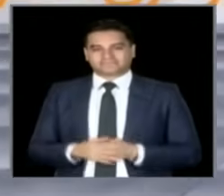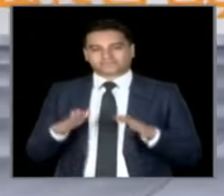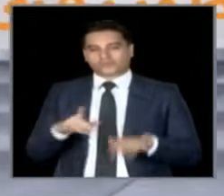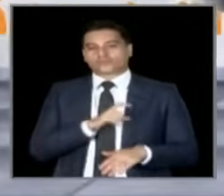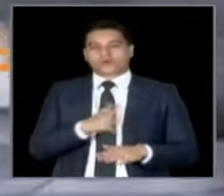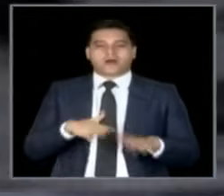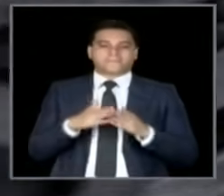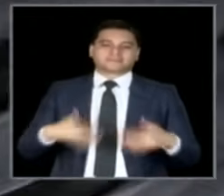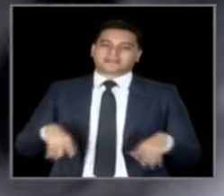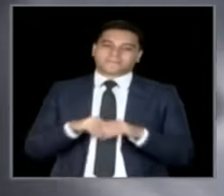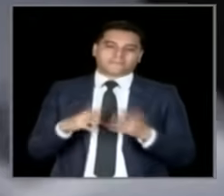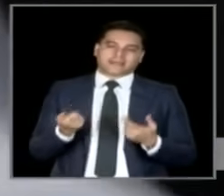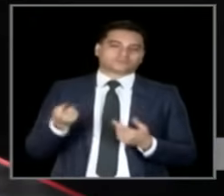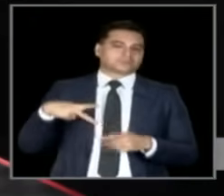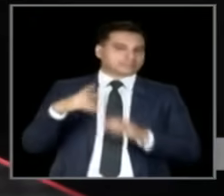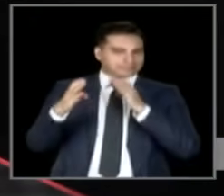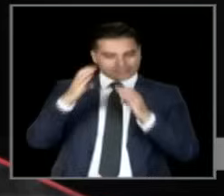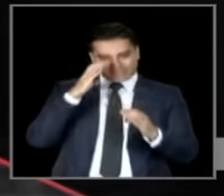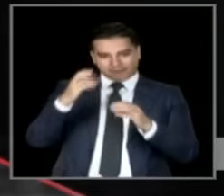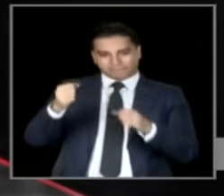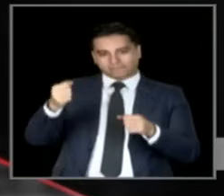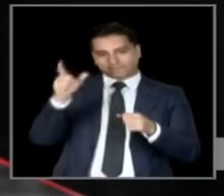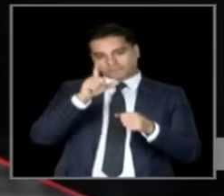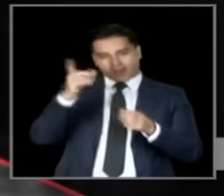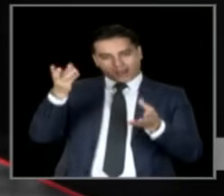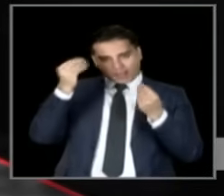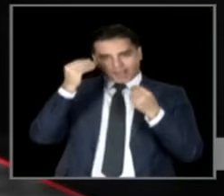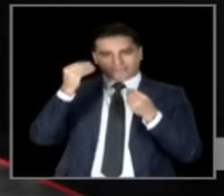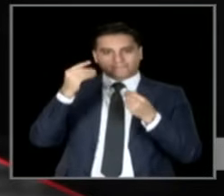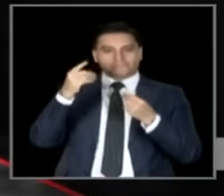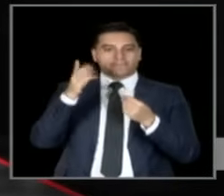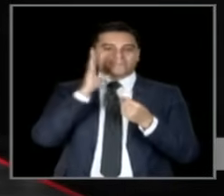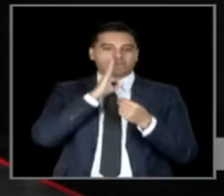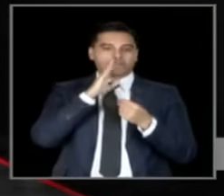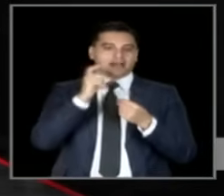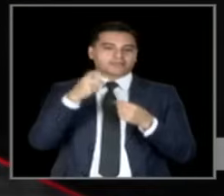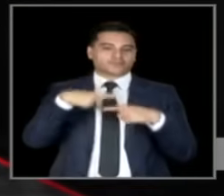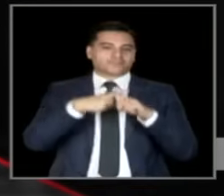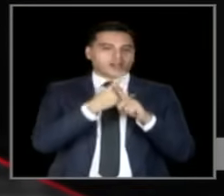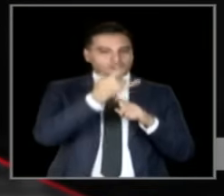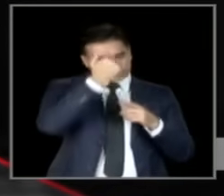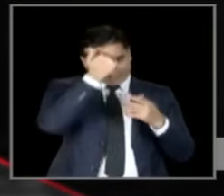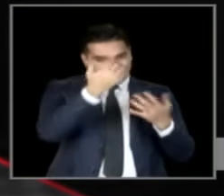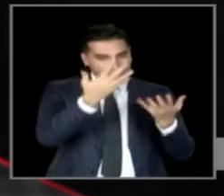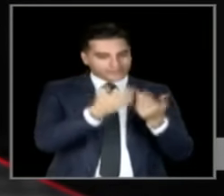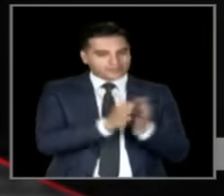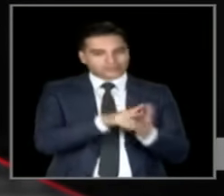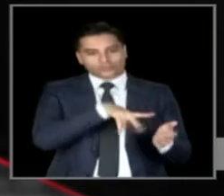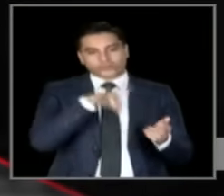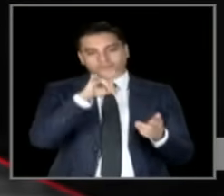يبقى طلاب مصر جمعوا 85 نقطة في فقرة العلم، وكل نقطة ب10,000 جنيه، بما